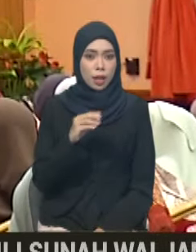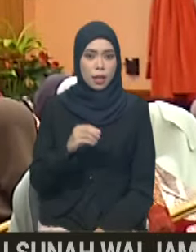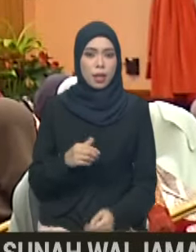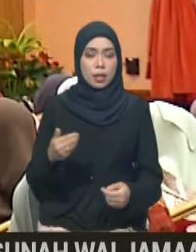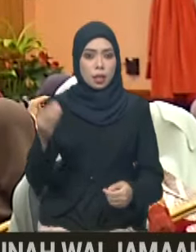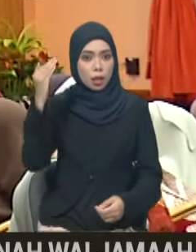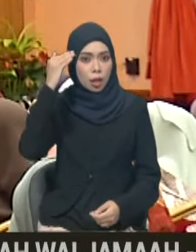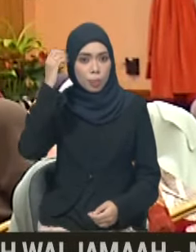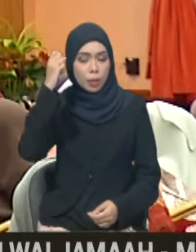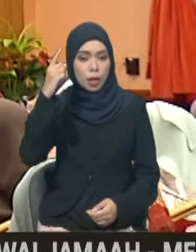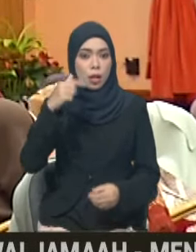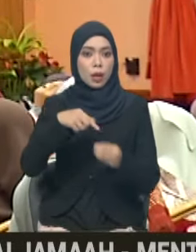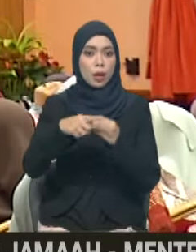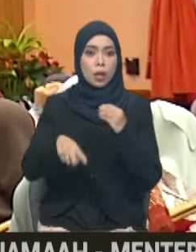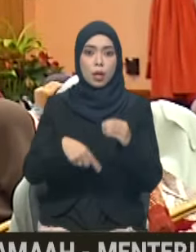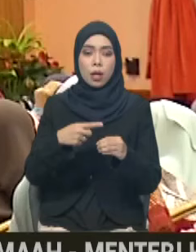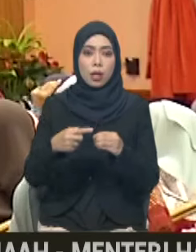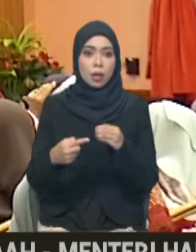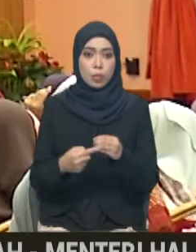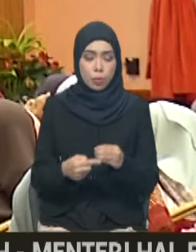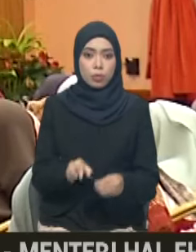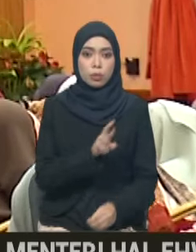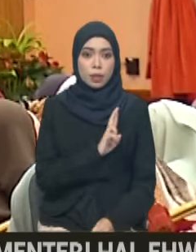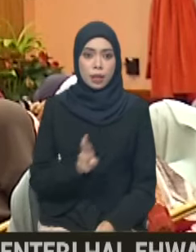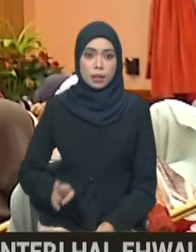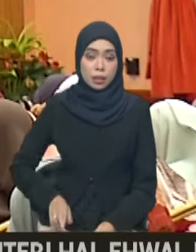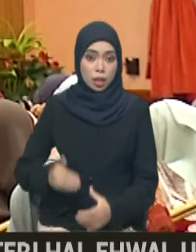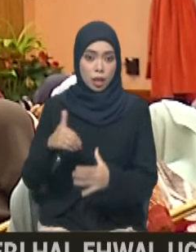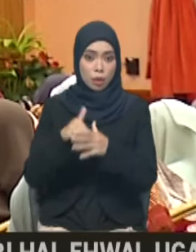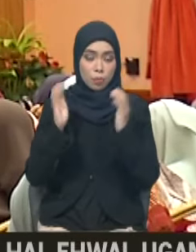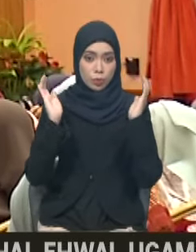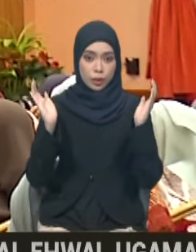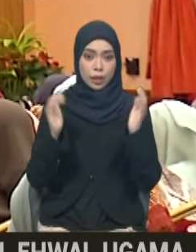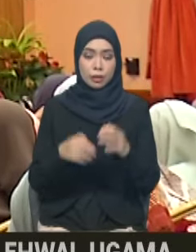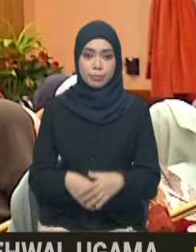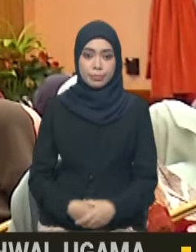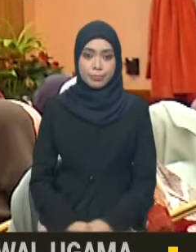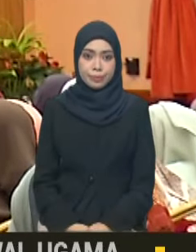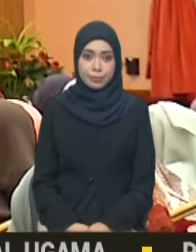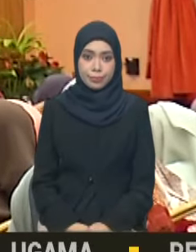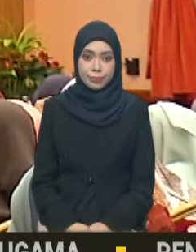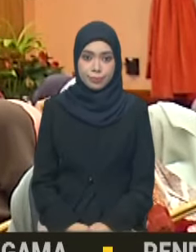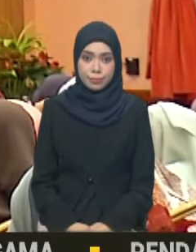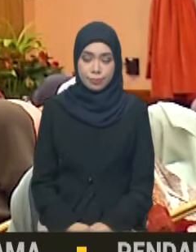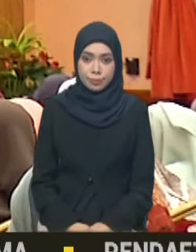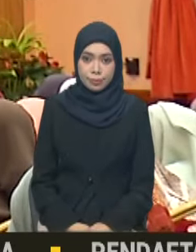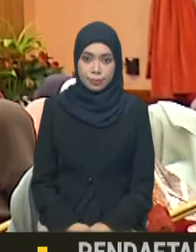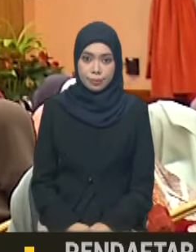meningkatkan pengetahuan kalangan masyarakat tentang keberajaan dengan kepimpinan. Atau divine